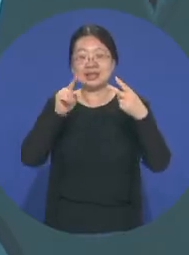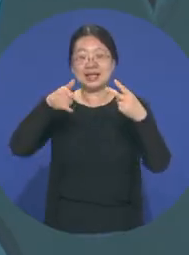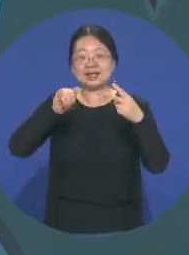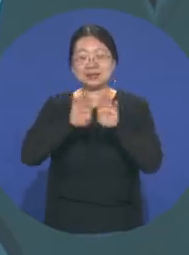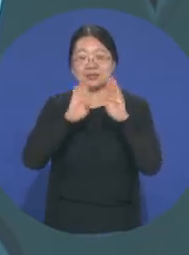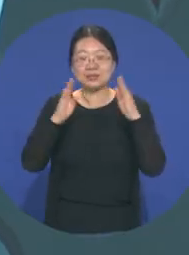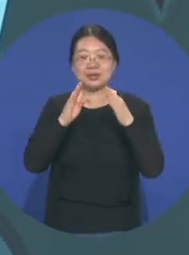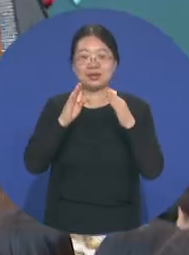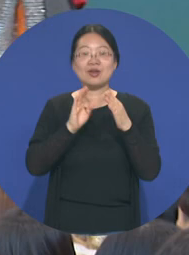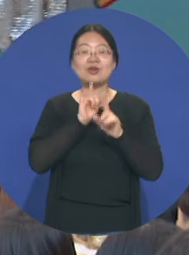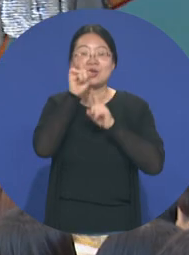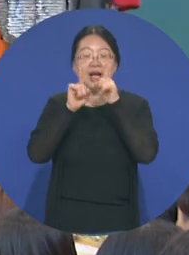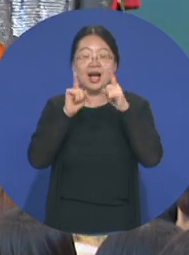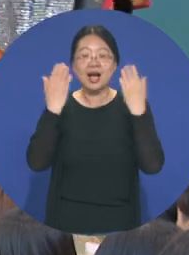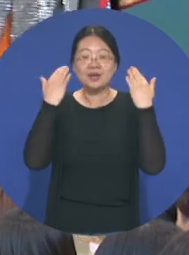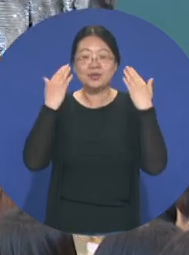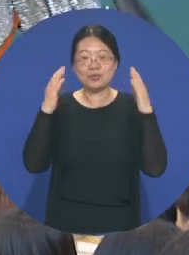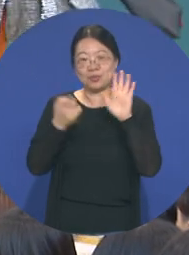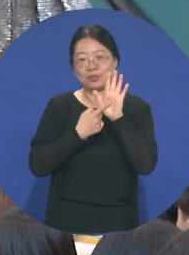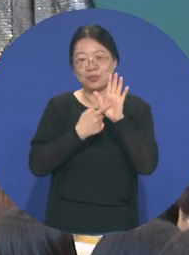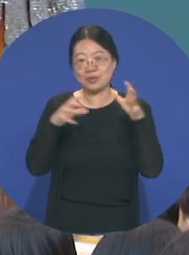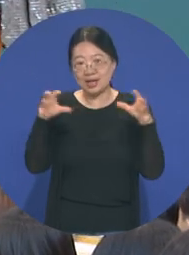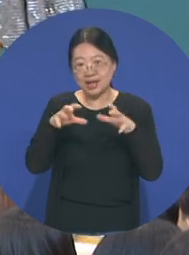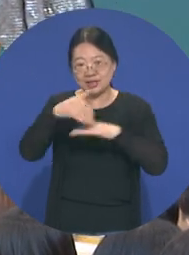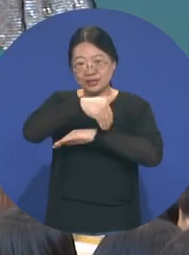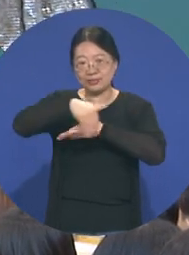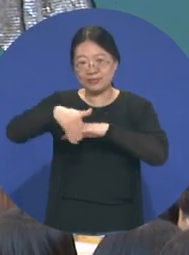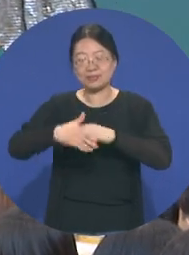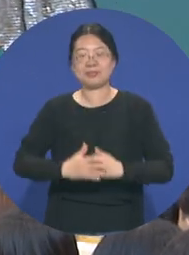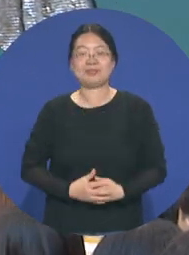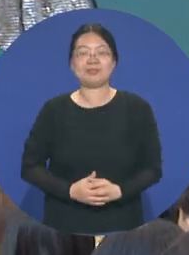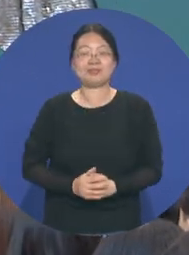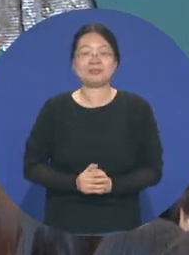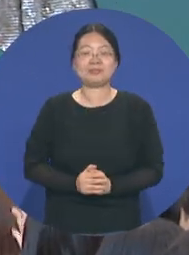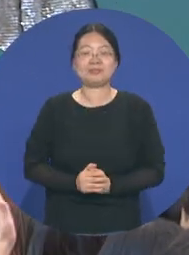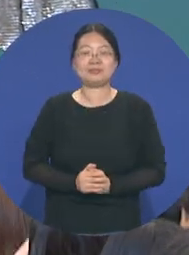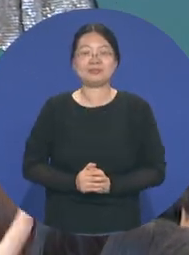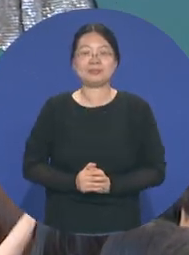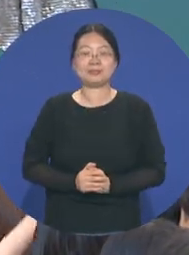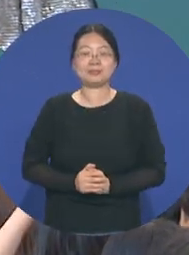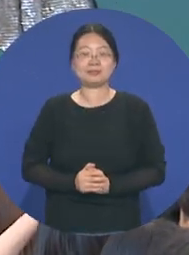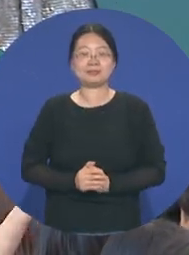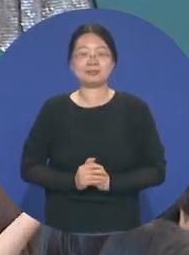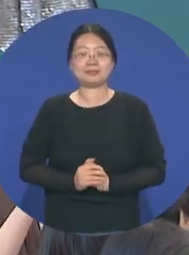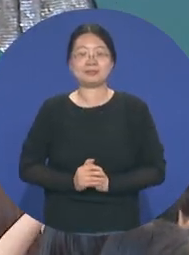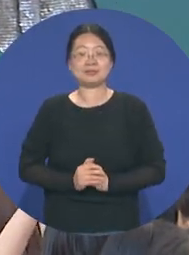선착순으로 학교를 모집할 예정입니다. GTV 뉴스 최창수입니다.